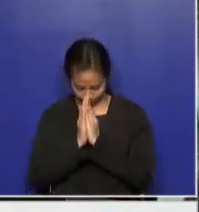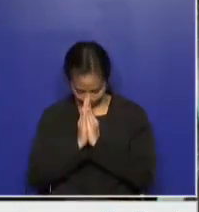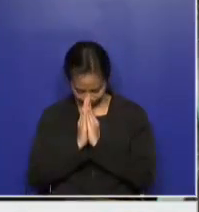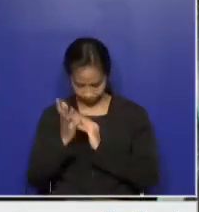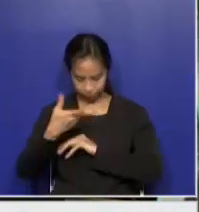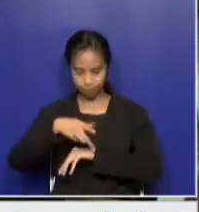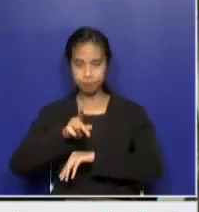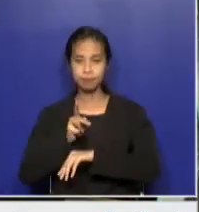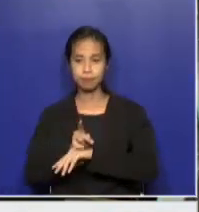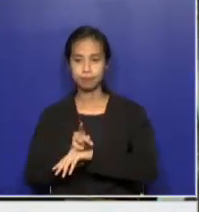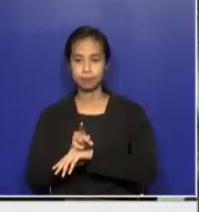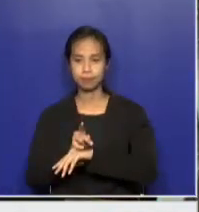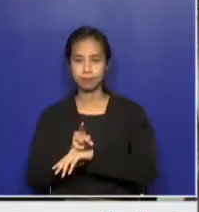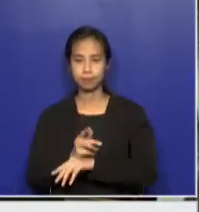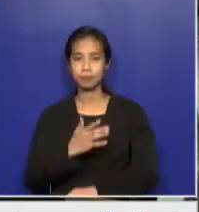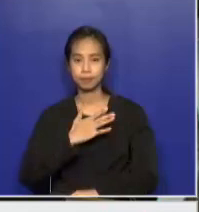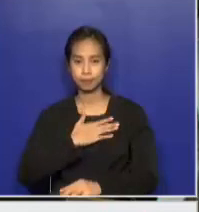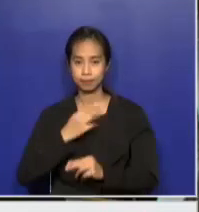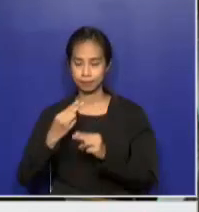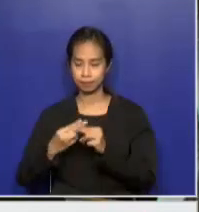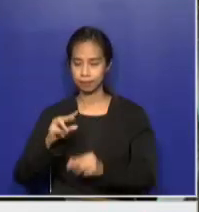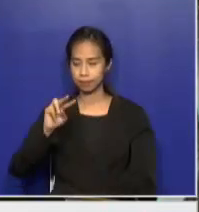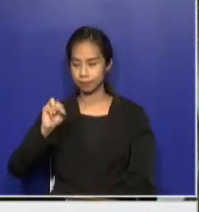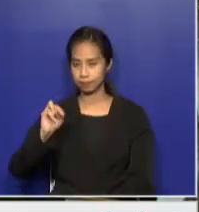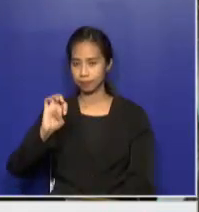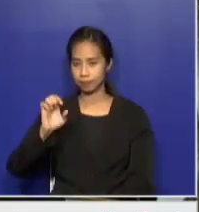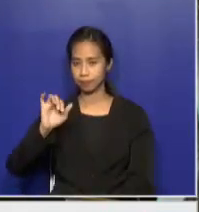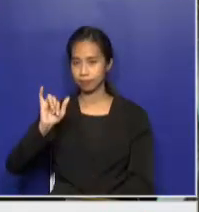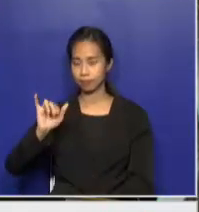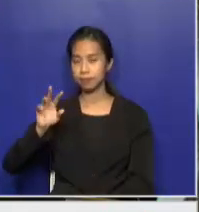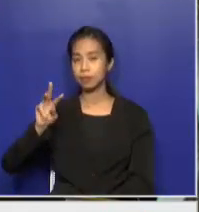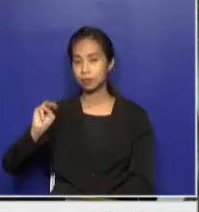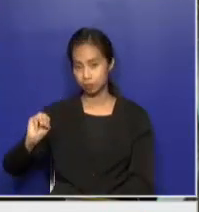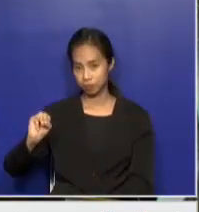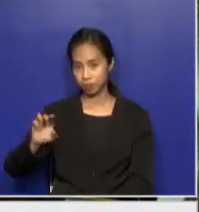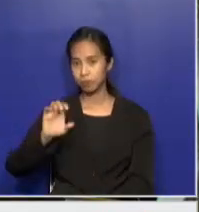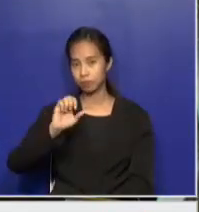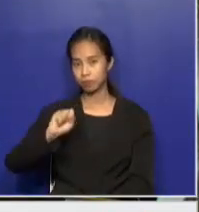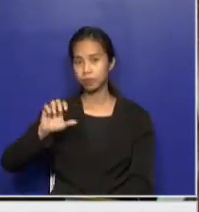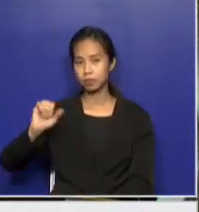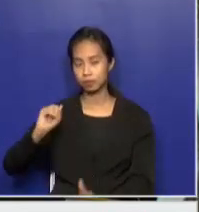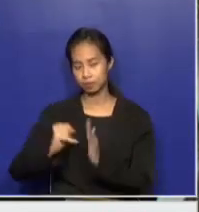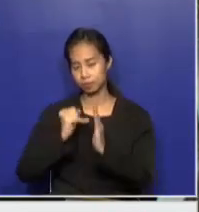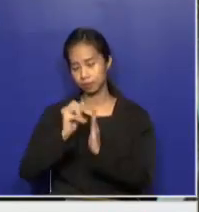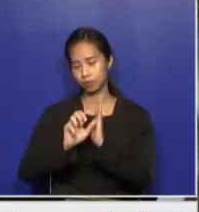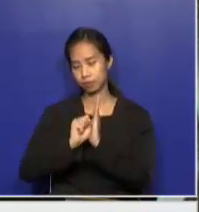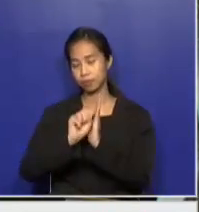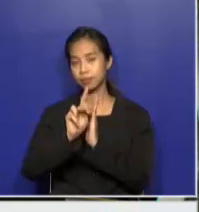พผมนิยมเวชกามาสมาชิกสภาผู้แทนราษฎรจังหวัดสกลน